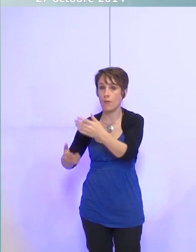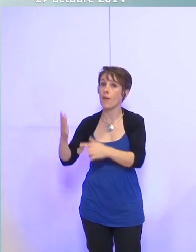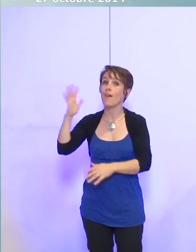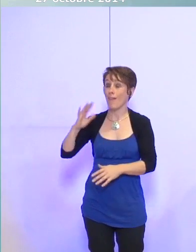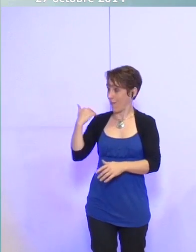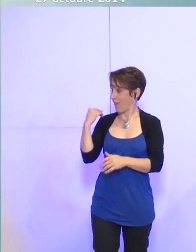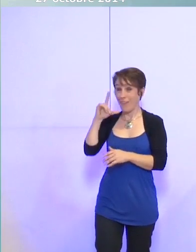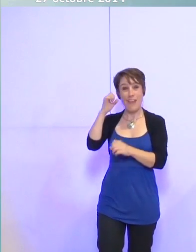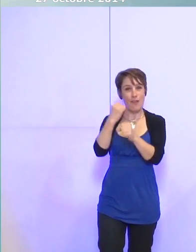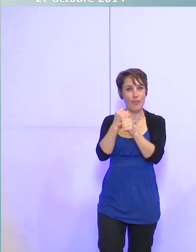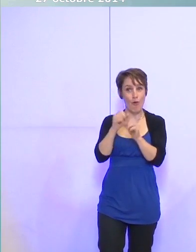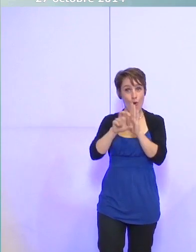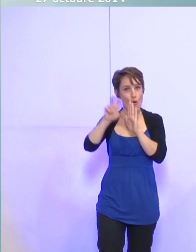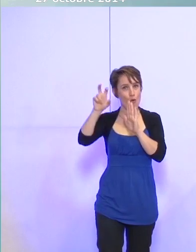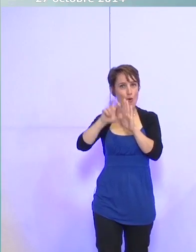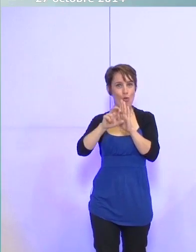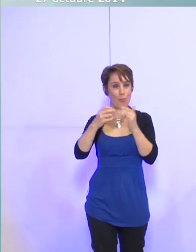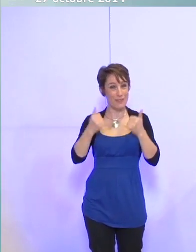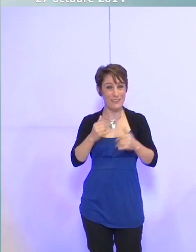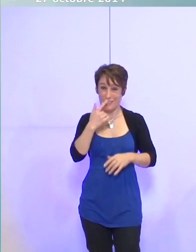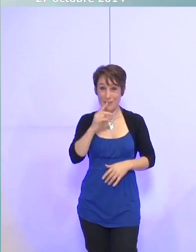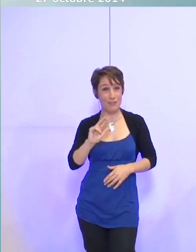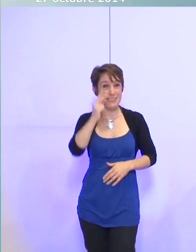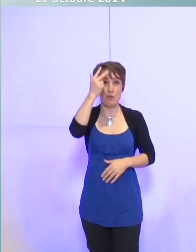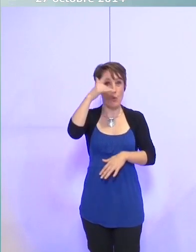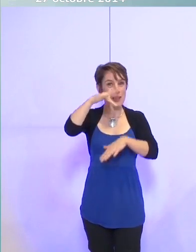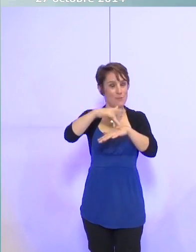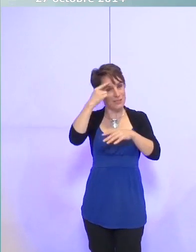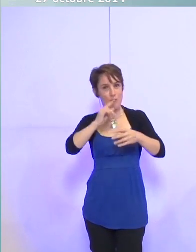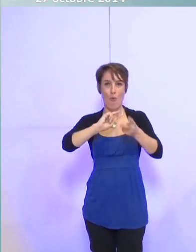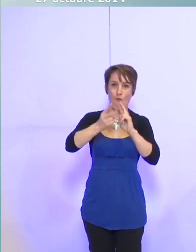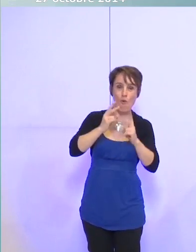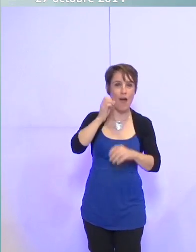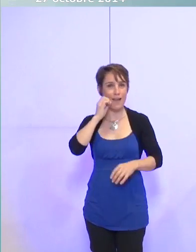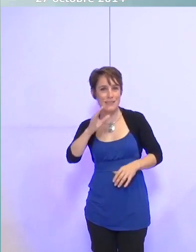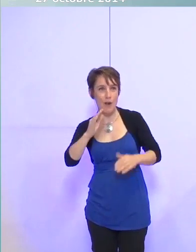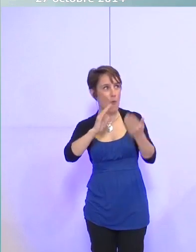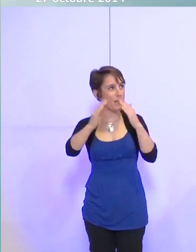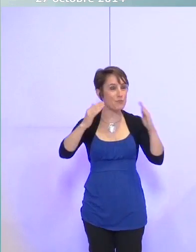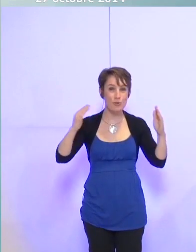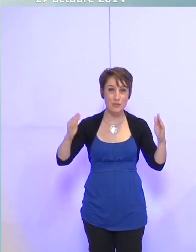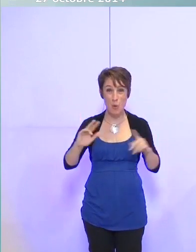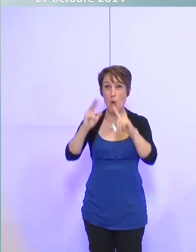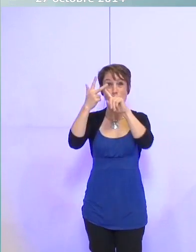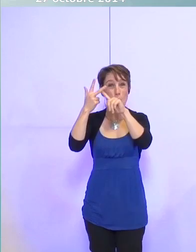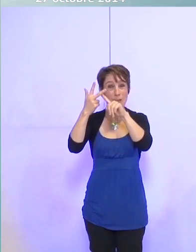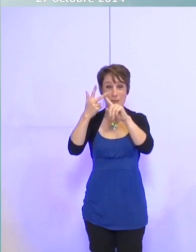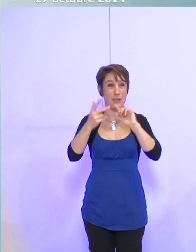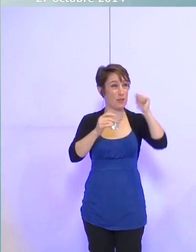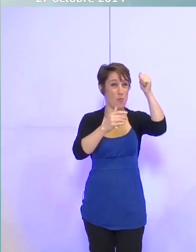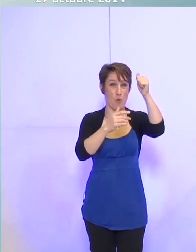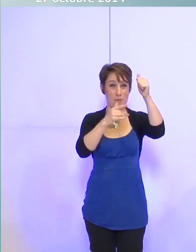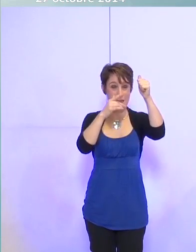ans à peine, le troisième site en région en nombre de foires et expositions, le troisième site seulement derrière Lyon et Bordeaux.